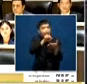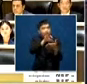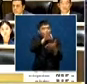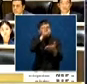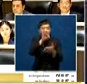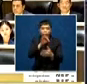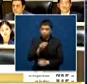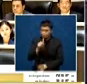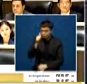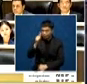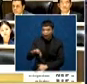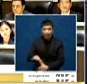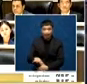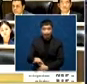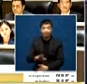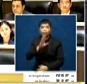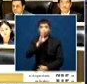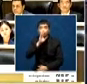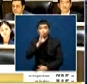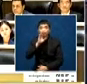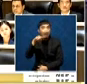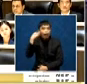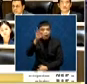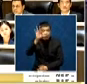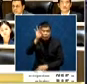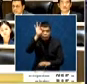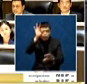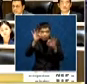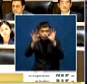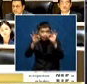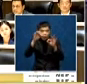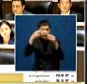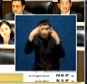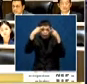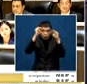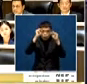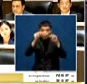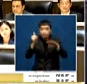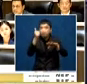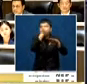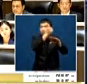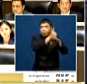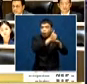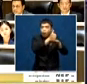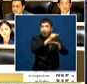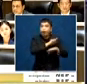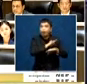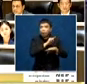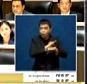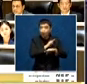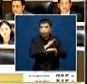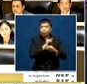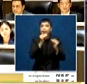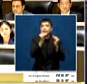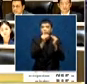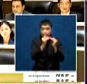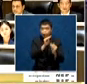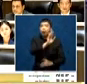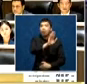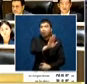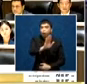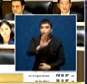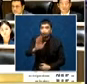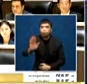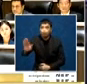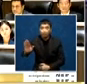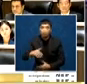อไป ครับ ไม่น่าจะมีนัยยะสำคัญในทางศิลปะละ ครับส่วนบุคคลต่างๆเหล่านี้ผมไม่อ่านแล้วนะคุณกิติศักดิ์รัตนวราหะเนี่ย อ๋อเรารู้อยู่